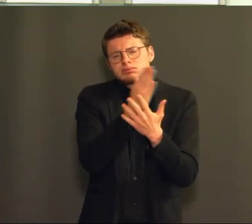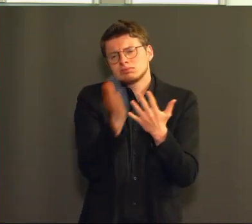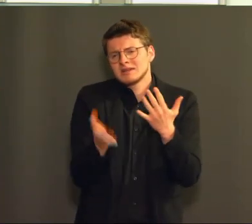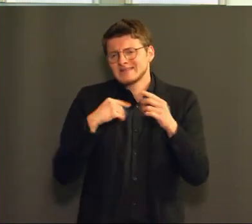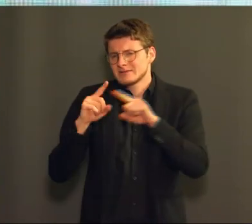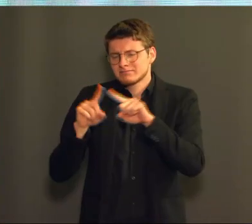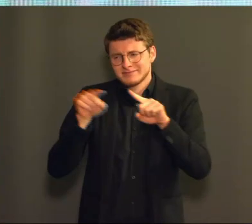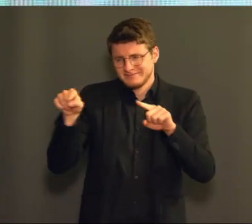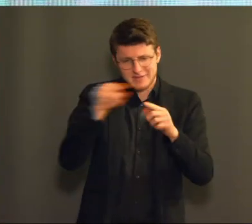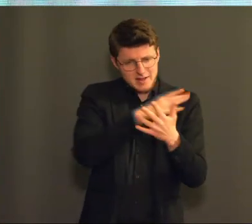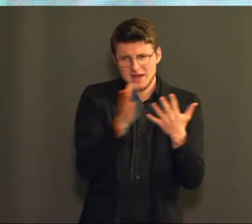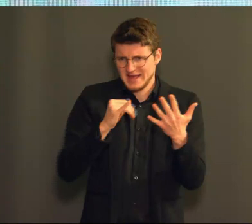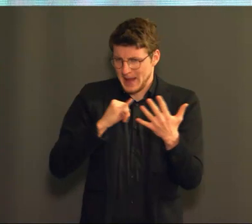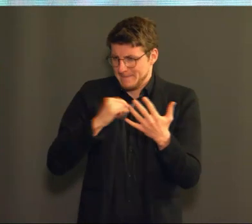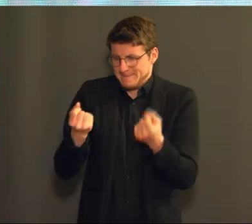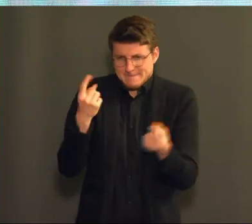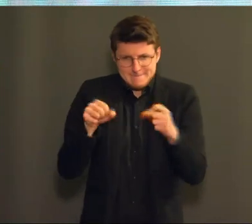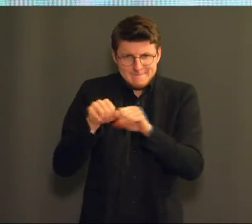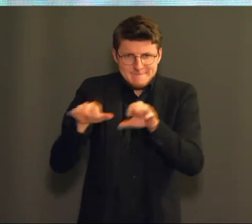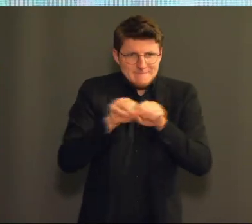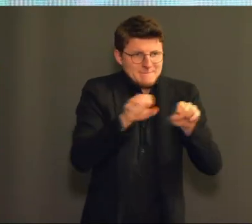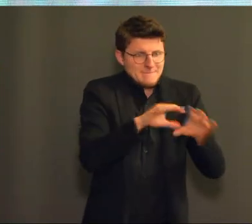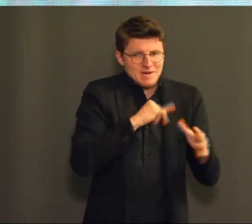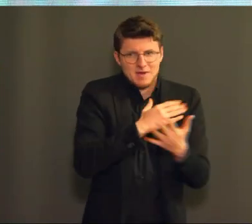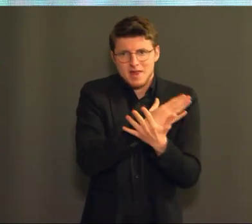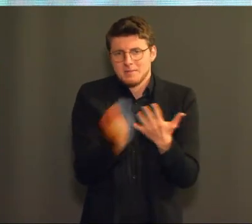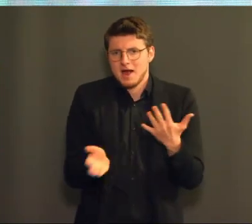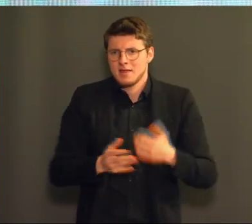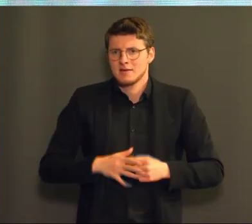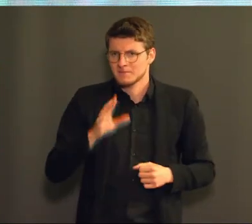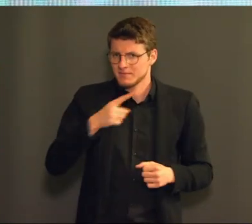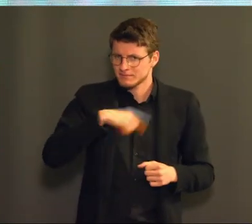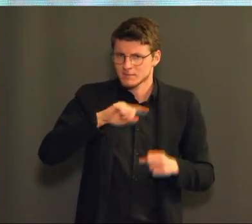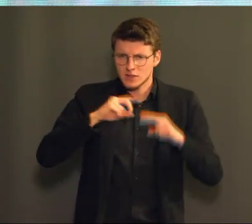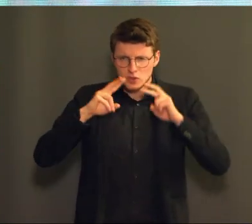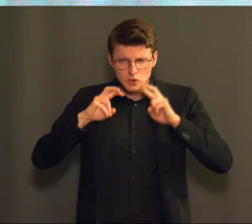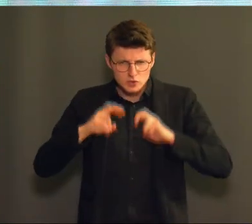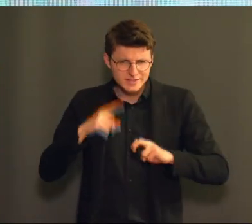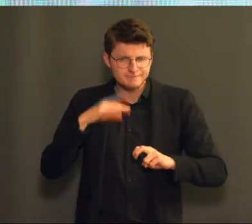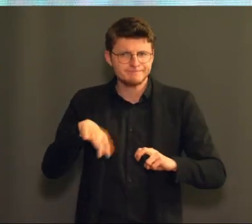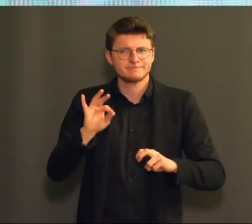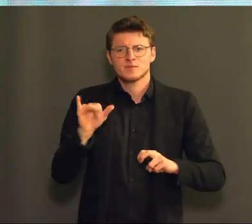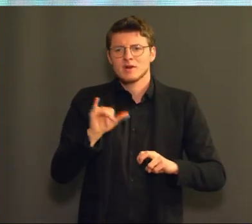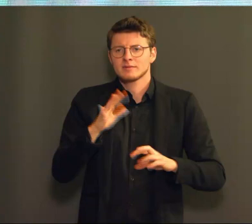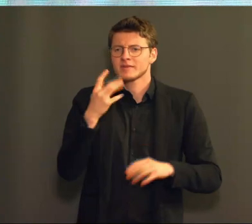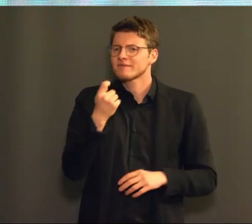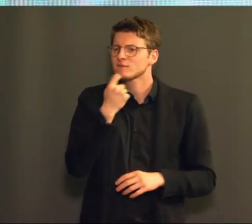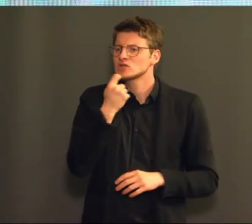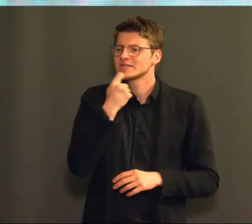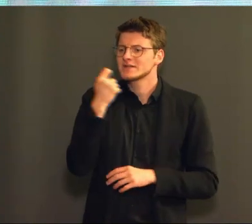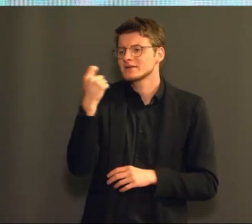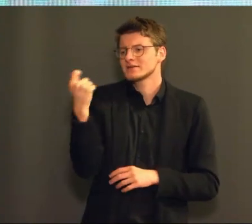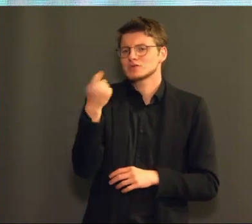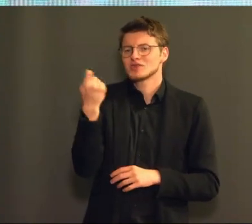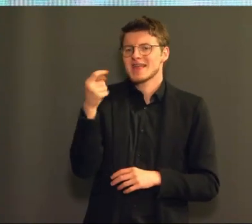geraakt. Nu, in deze studie blijkt dat de voedingsmiddelenindustrie de